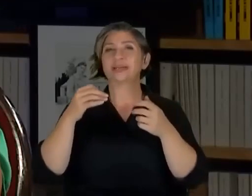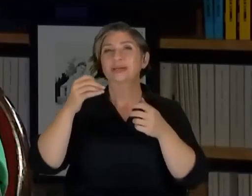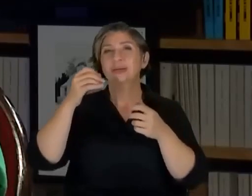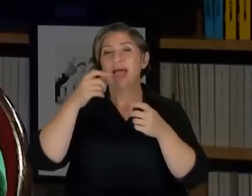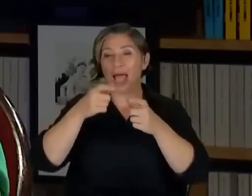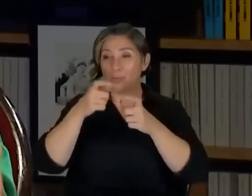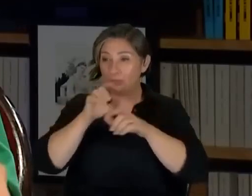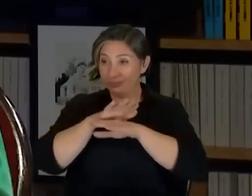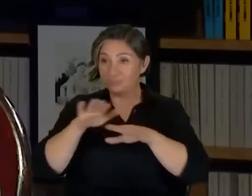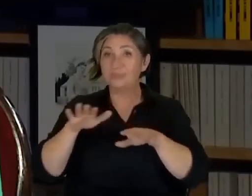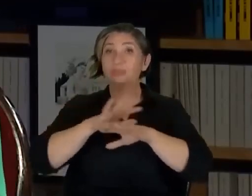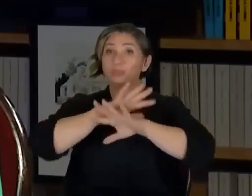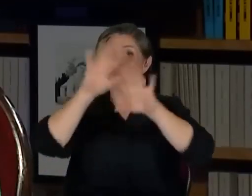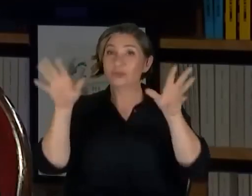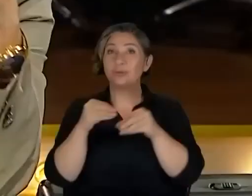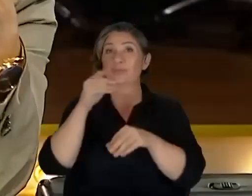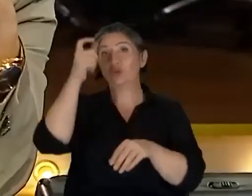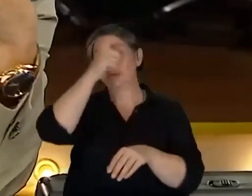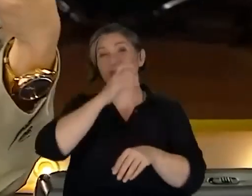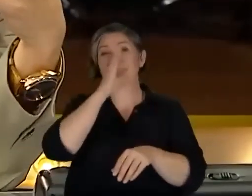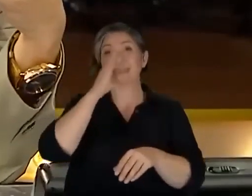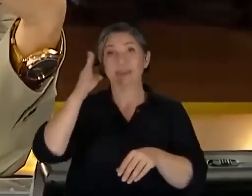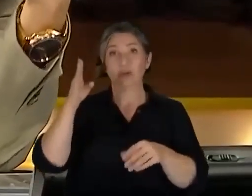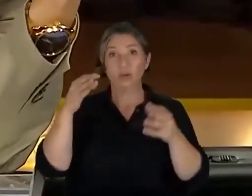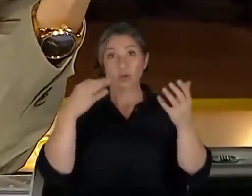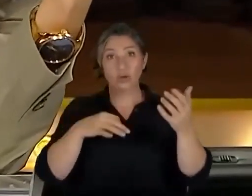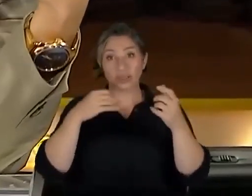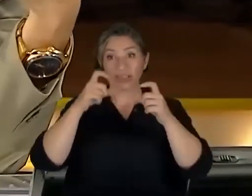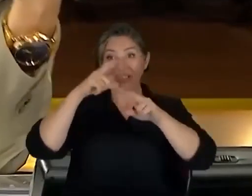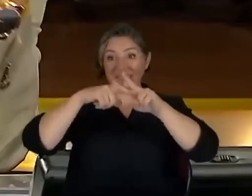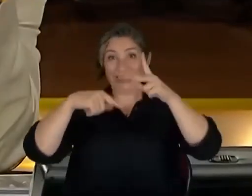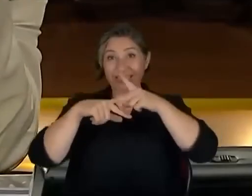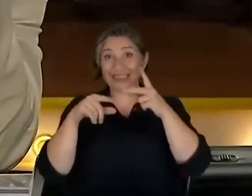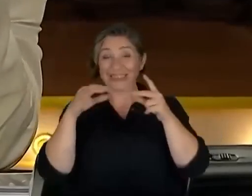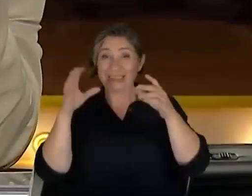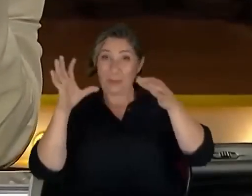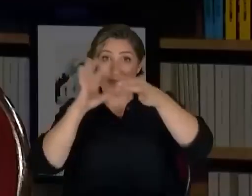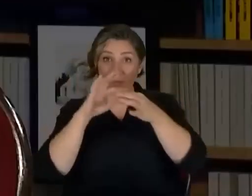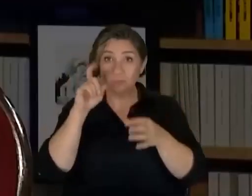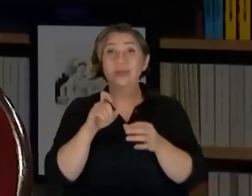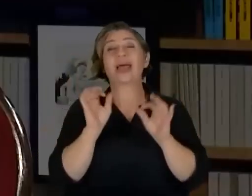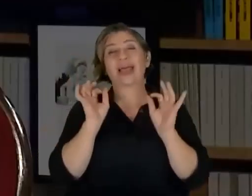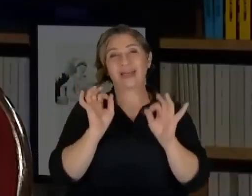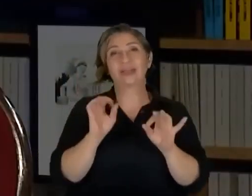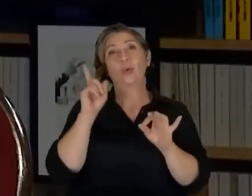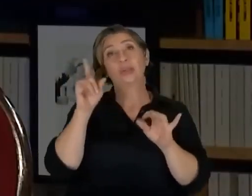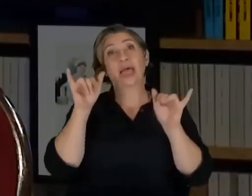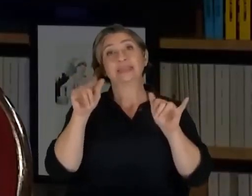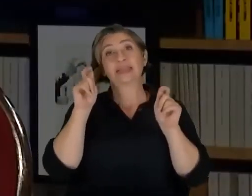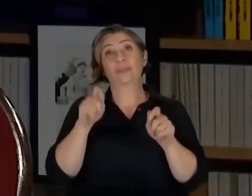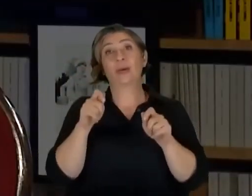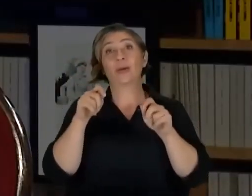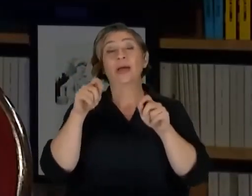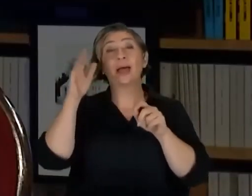benim albüm çıksın. Bir dakika. Bütün memleketi gezeceğim. Türküleri peki böyle bir caz yorum falan evet, mı? Evet evet, aynen öyle. Orada da öyle yaptık